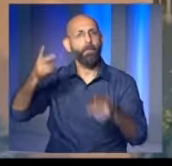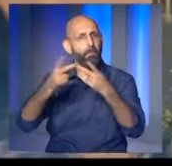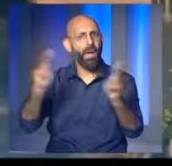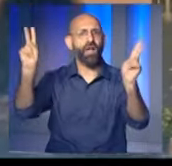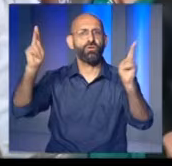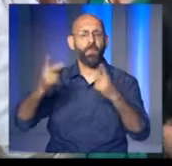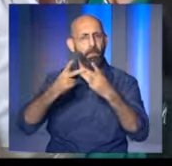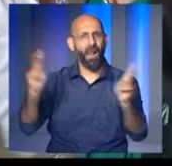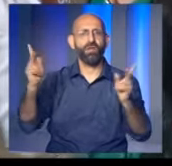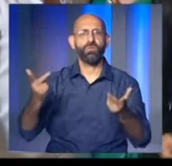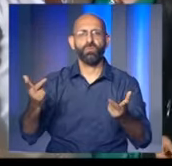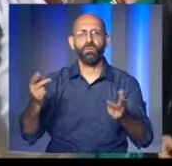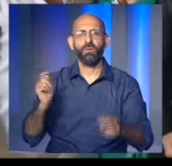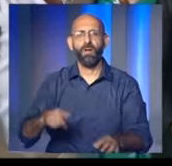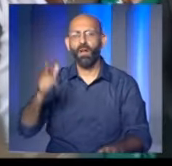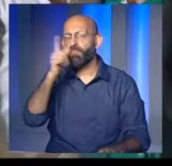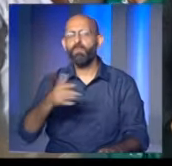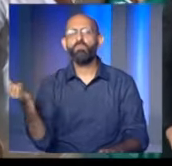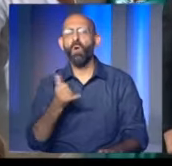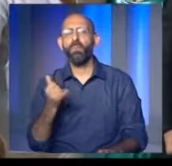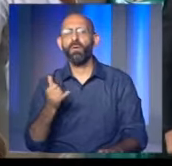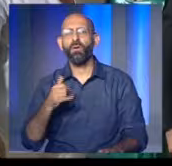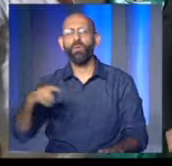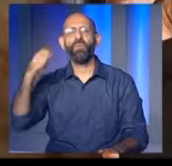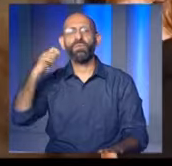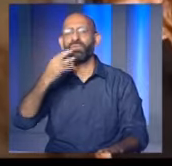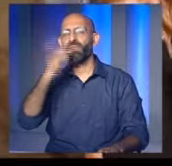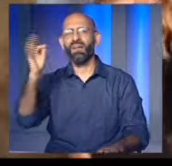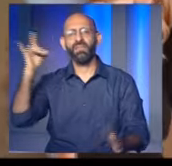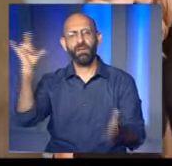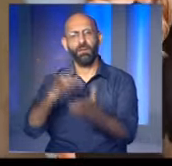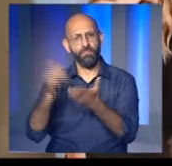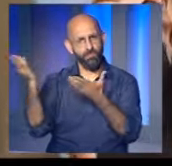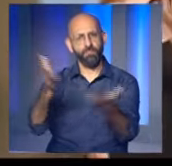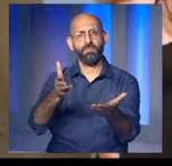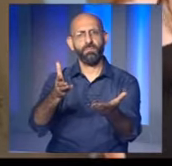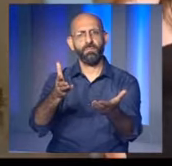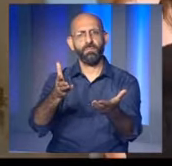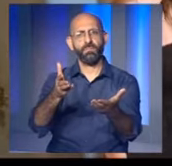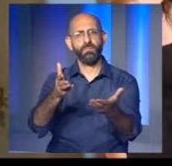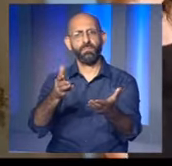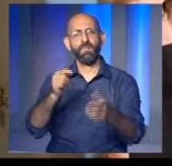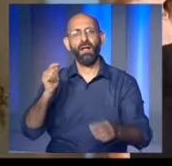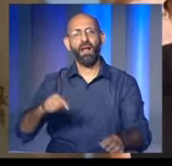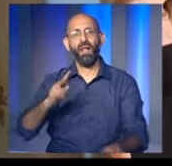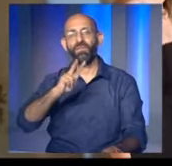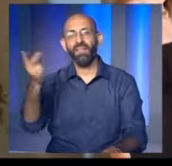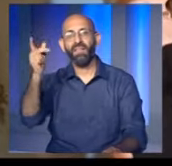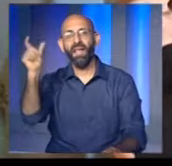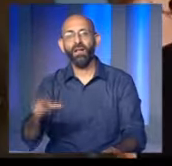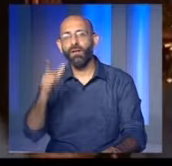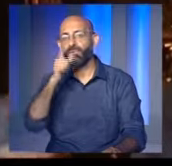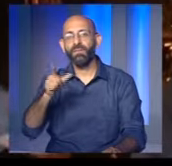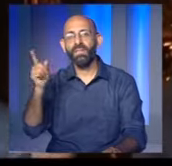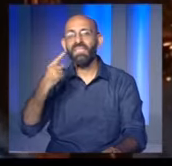أطلقت أوريدي. بدوره النائب نعمت فريم تحدث عن إيجابية بعد الزيارة الأخيرة للمبعوث الرئاسي الفرنسي جان إيف